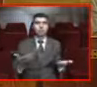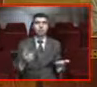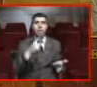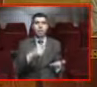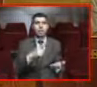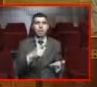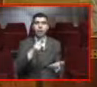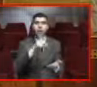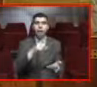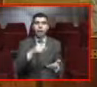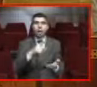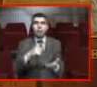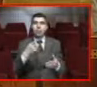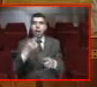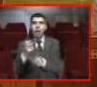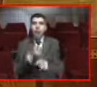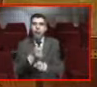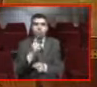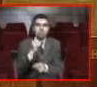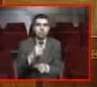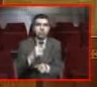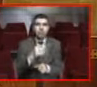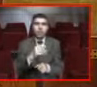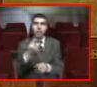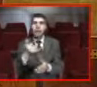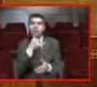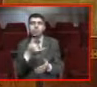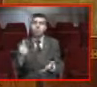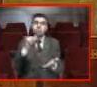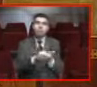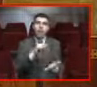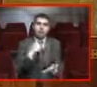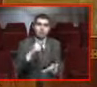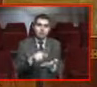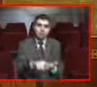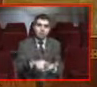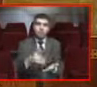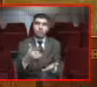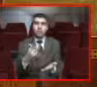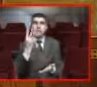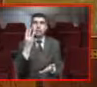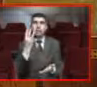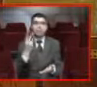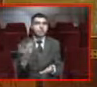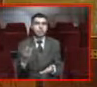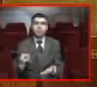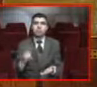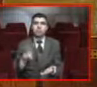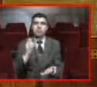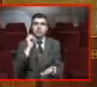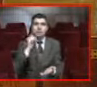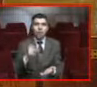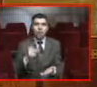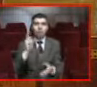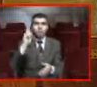العطب، كتعلموا السيد الوزير كاين مقاومين تاخذوا 300 درهم على العطب، والتعويض على العطب للناس اللي ماتوا